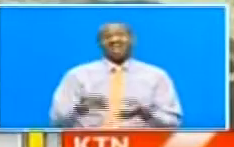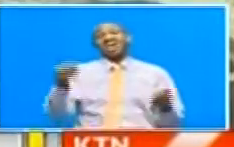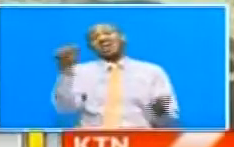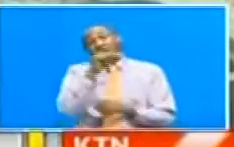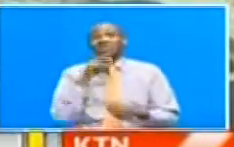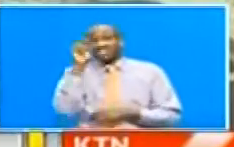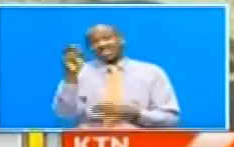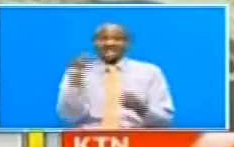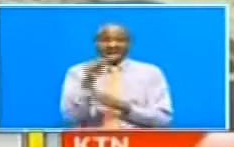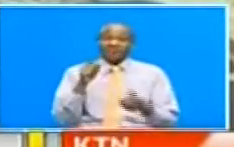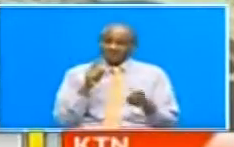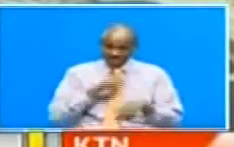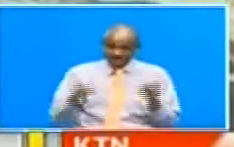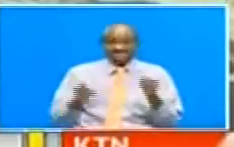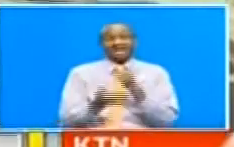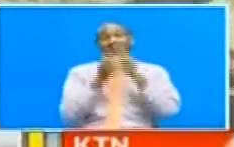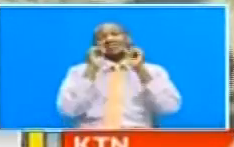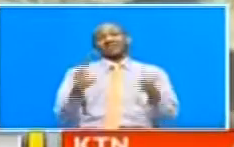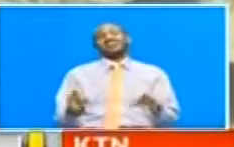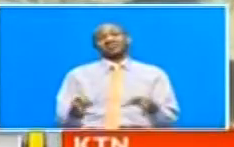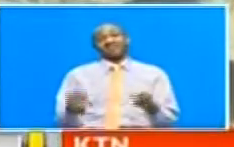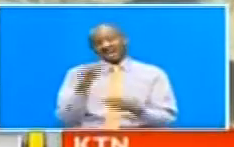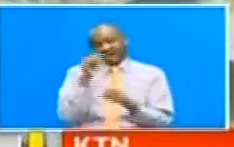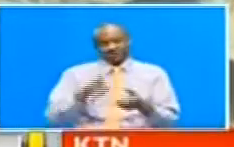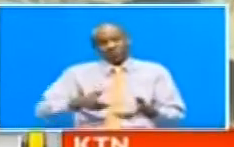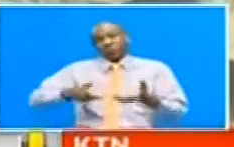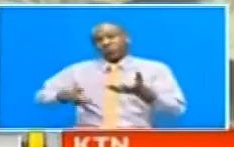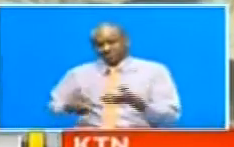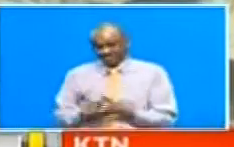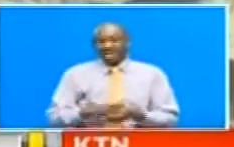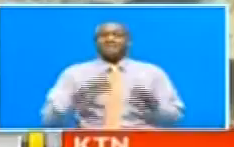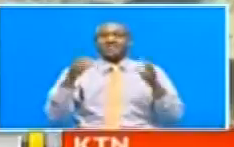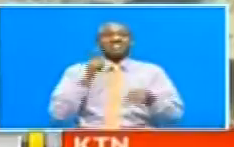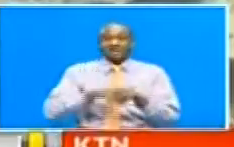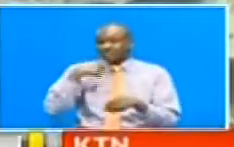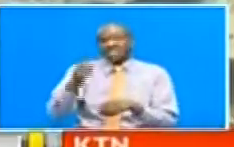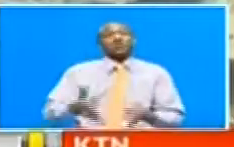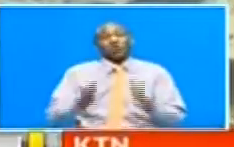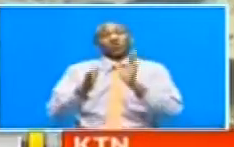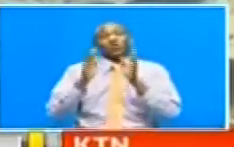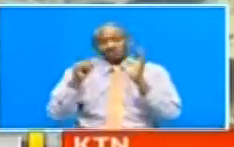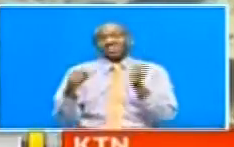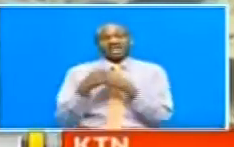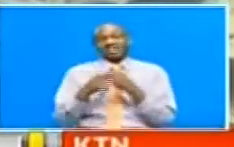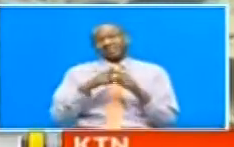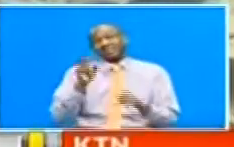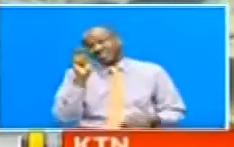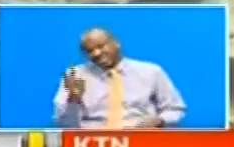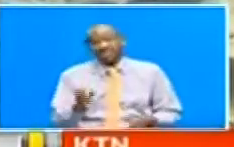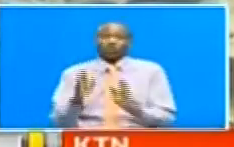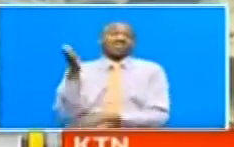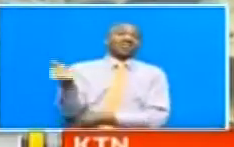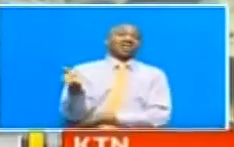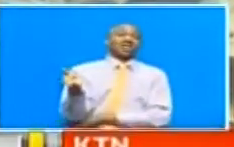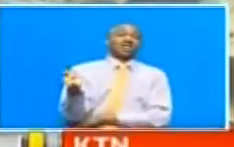tulikuwa tunaona, lakini haikuwa na usaidizi wowote. Mara mingi wanatuambia ni barabara inazuilia, tuliangalia hata mahali barabara